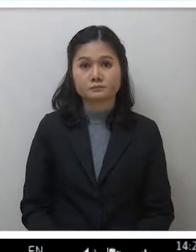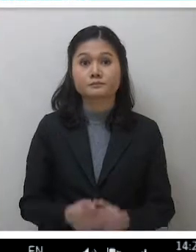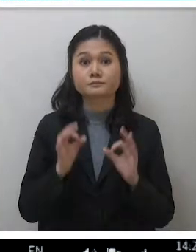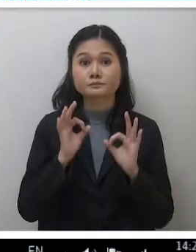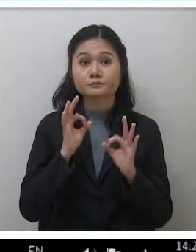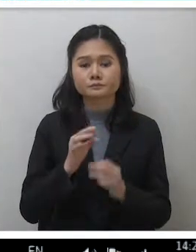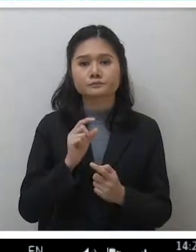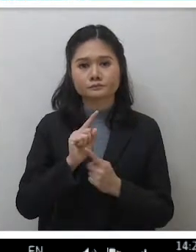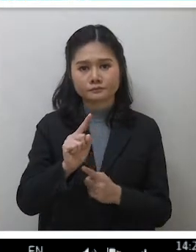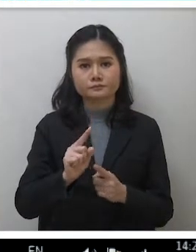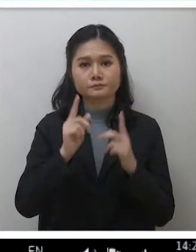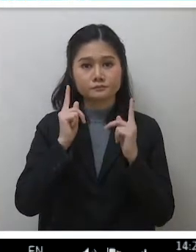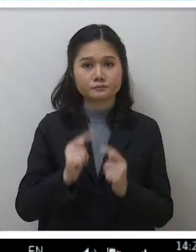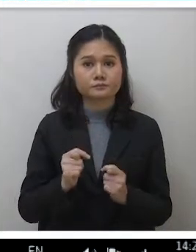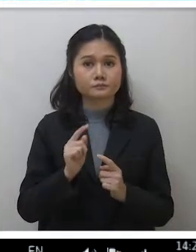โอเคครับตัวที่1เสร็จแล้ว